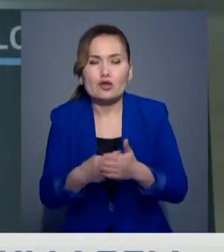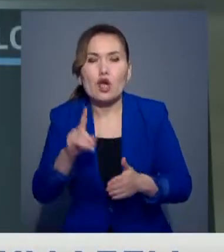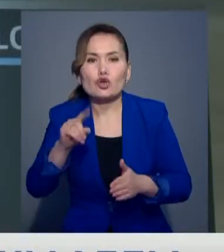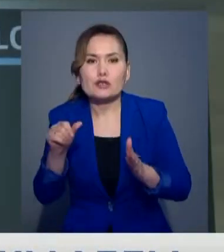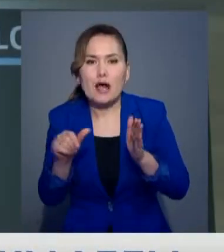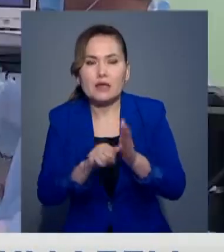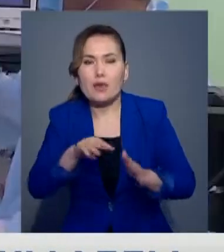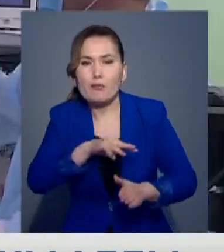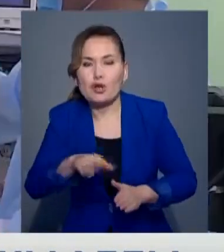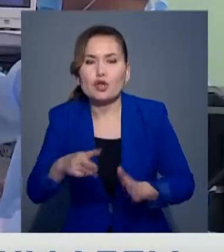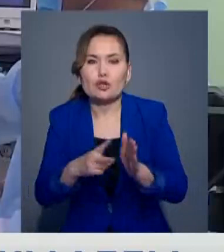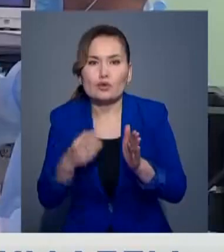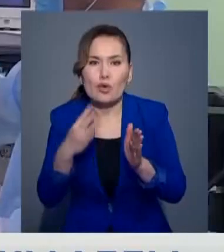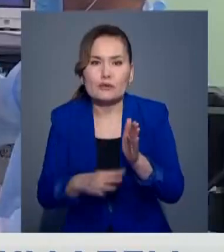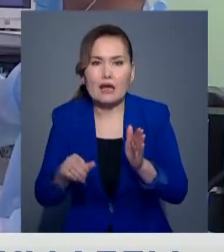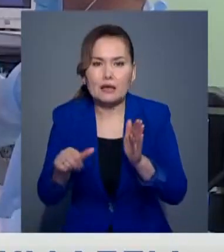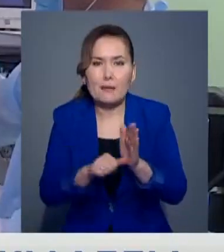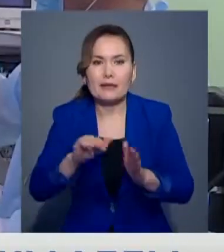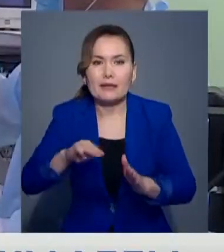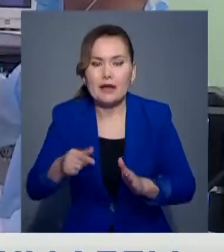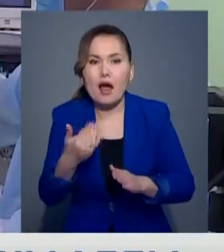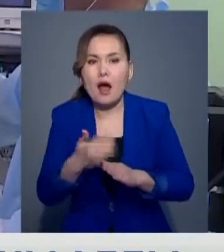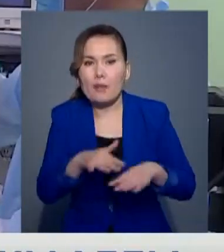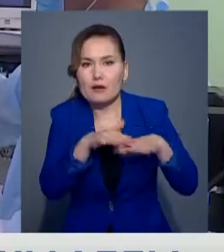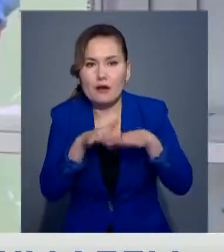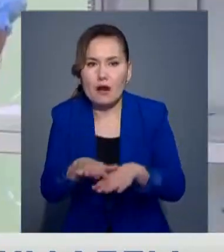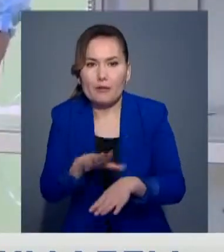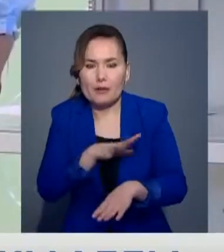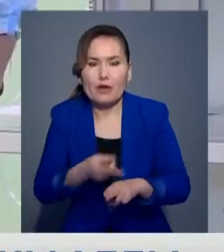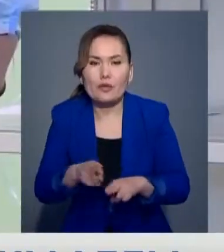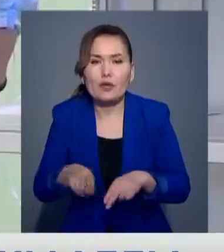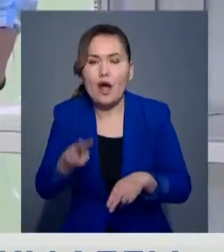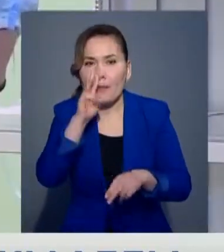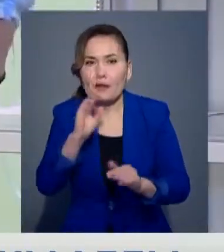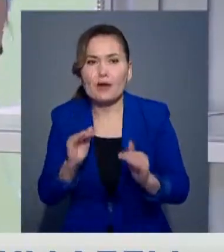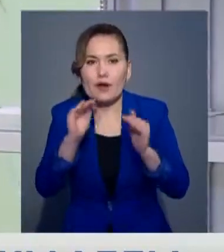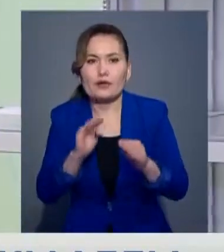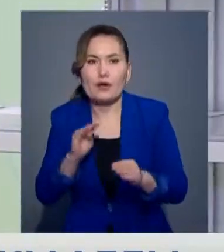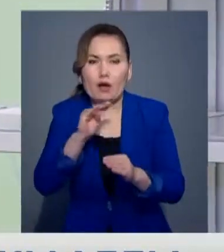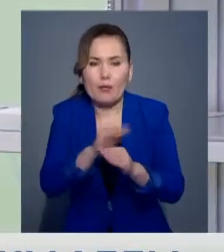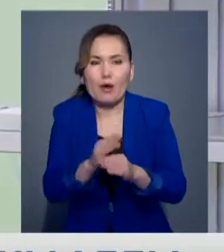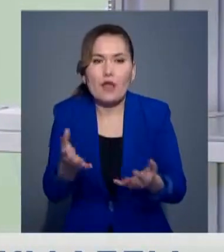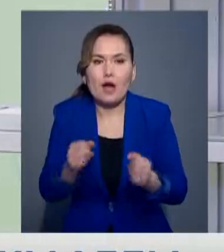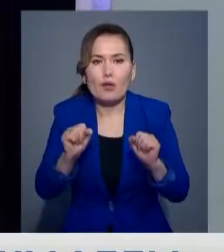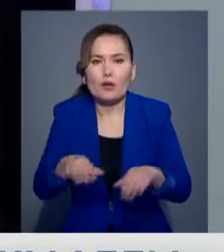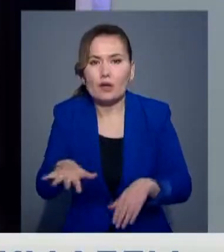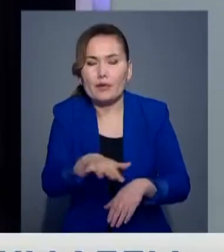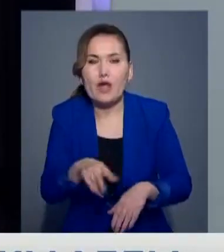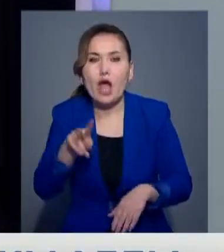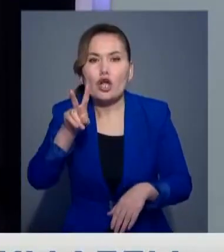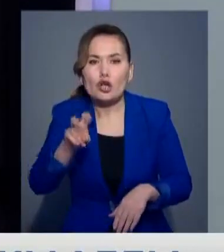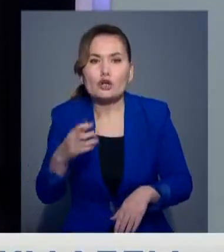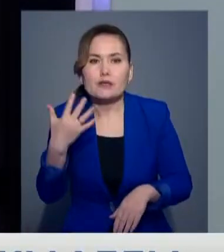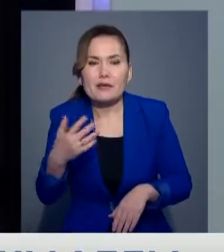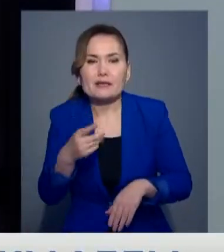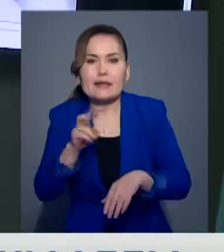қазынадан 106 миллион 796 мың теңге көлемінде қаржы бөлінді. Мұндай үстемақыны алу мүмкіндігіне өңірдегі